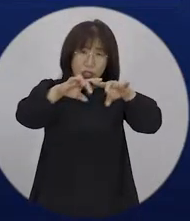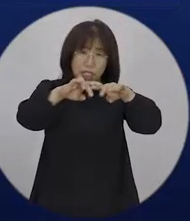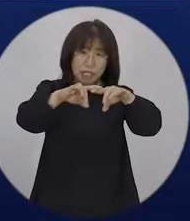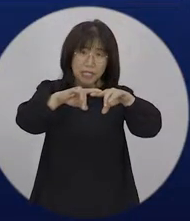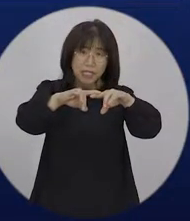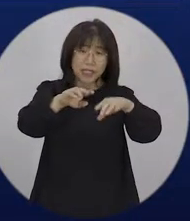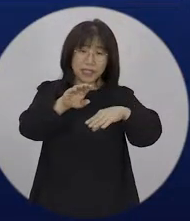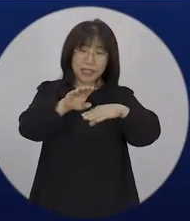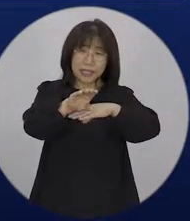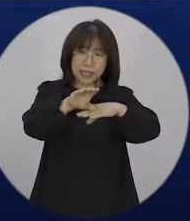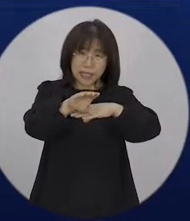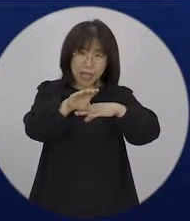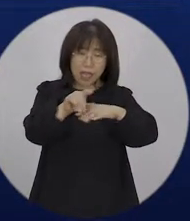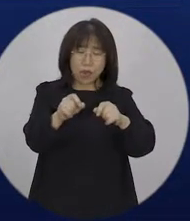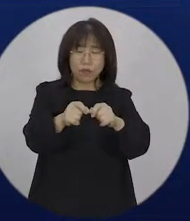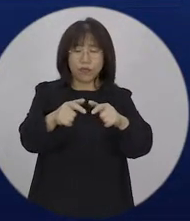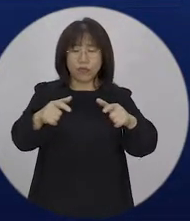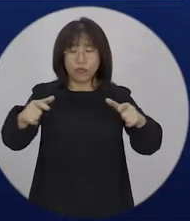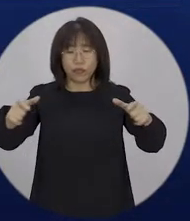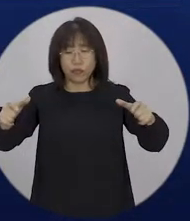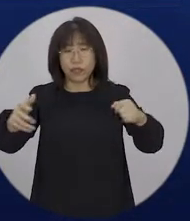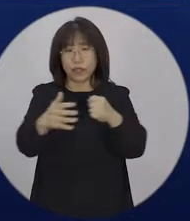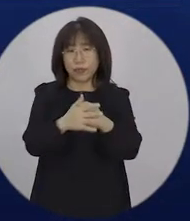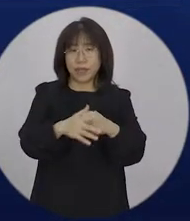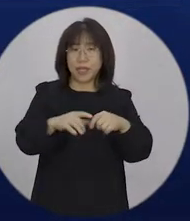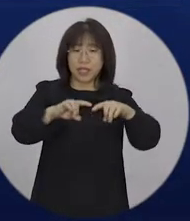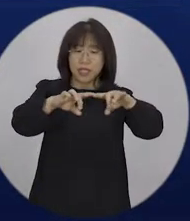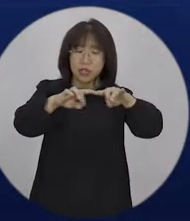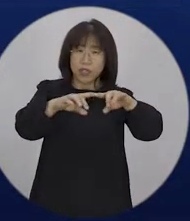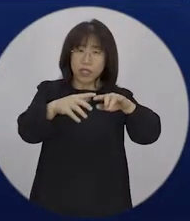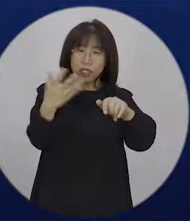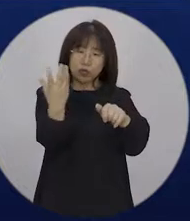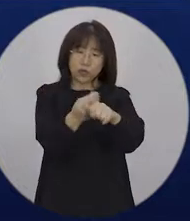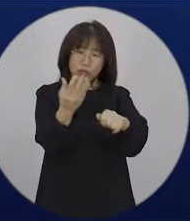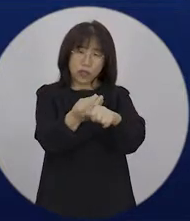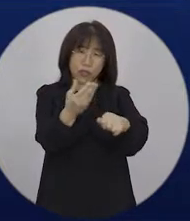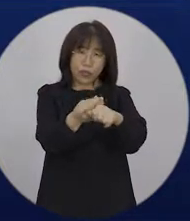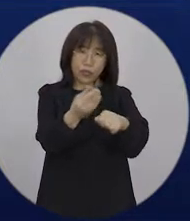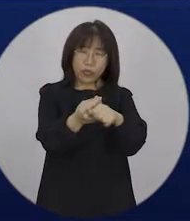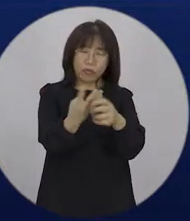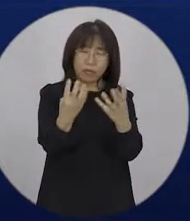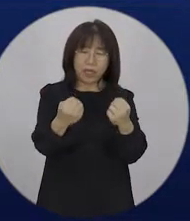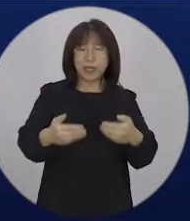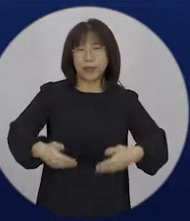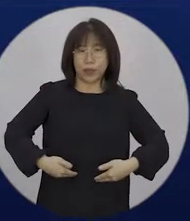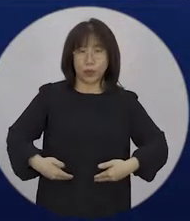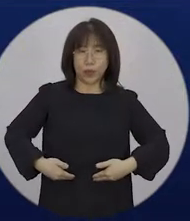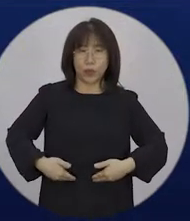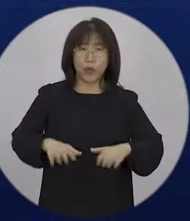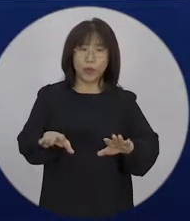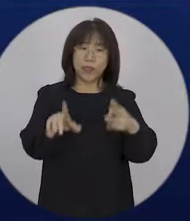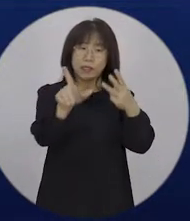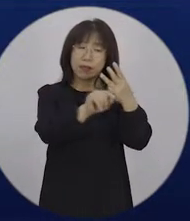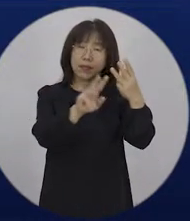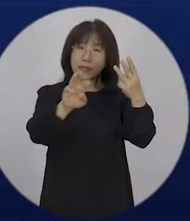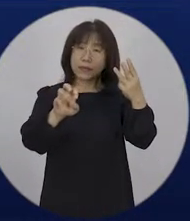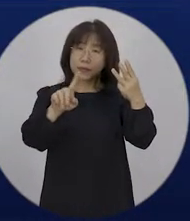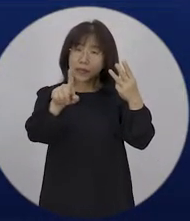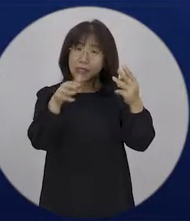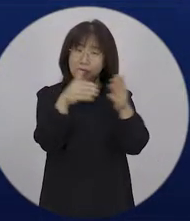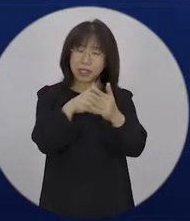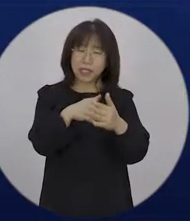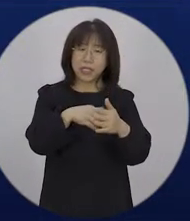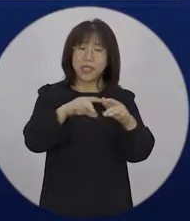전기차 수요가 높아지면서 전기차 충전시설 설치에 대한 관심도 높아지고 있는데요. 오는 3월